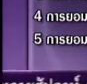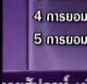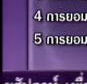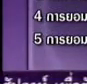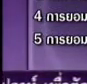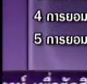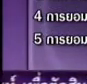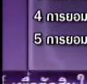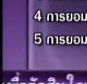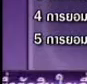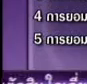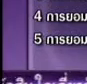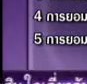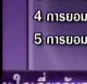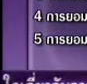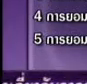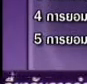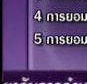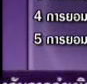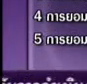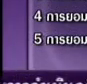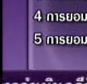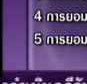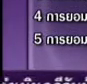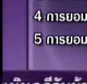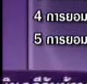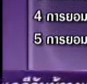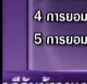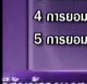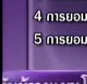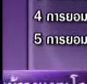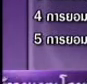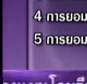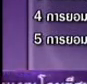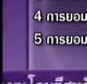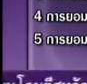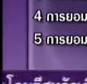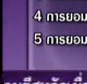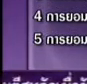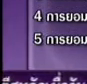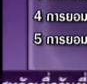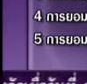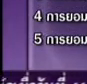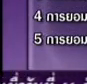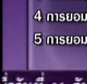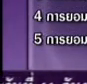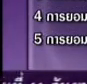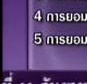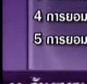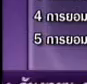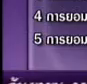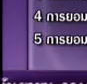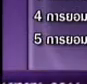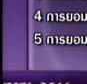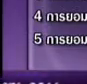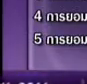ศนคติค่ะพร้อมทั้งเรียนรู้ซึ่งกันและกันร้อยละ 24.65 เสนอให้เปิดโอกาสให้ผู้หญิงมีสิทธิเท่าเทียมผู้ช